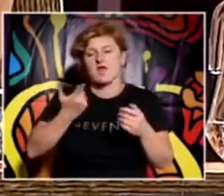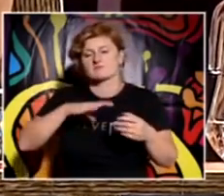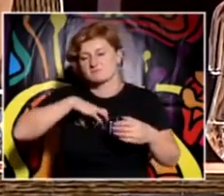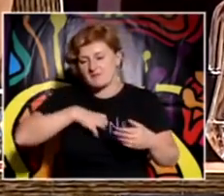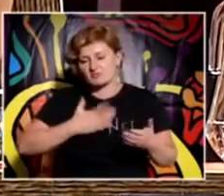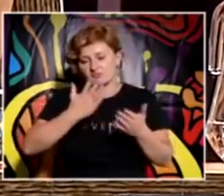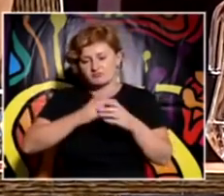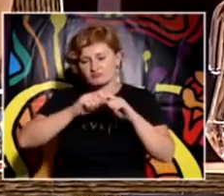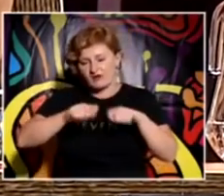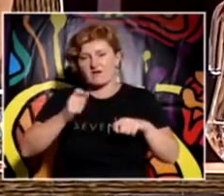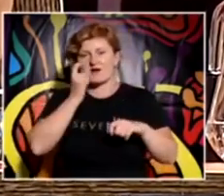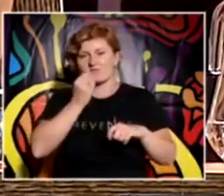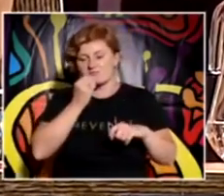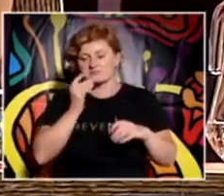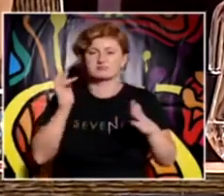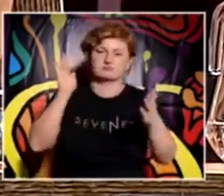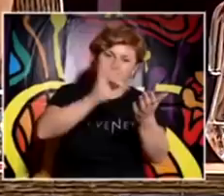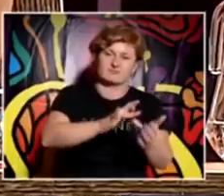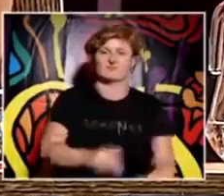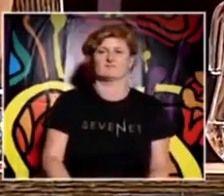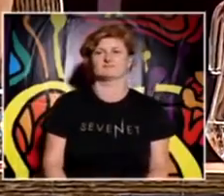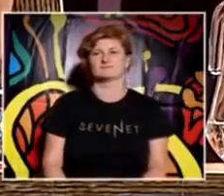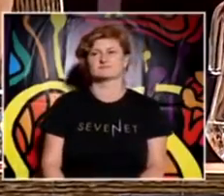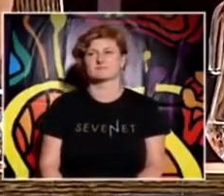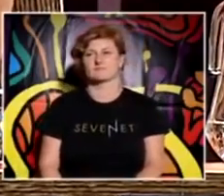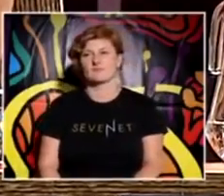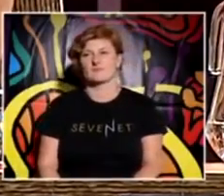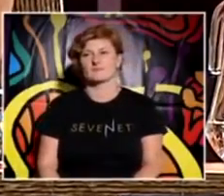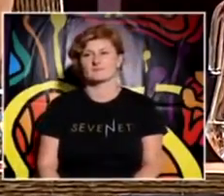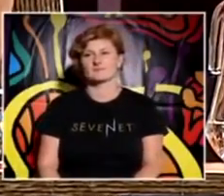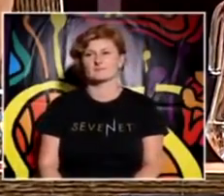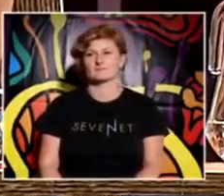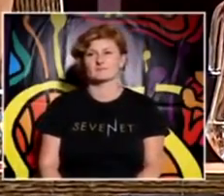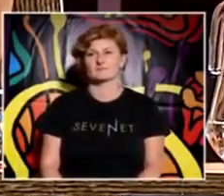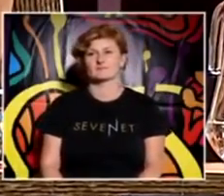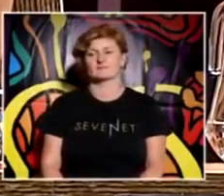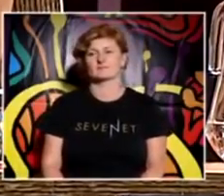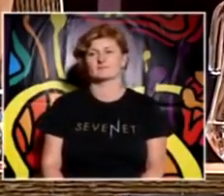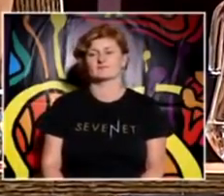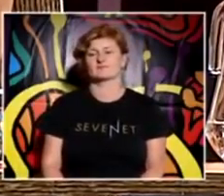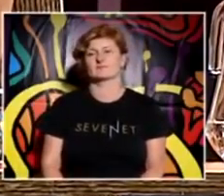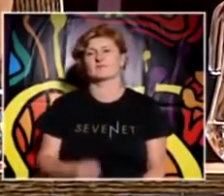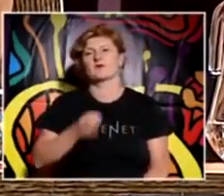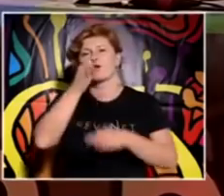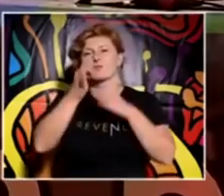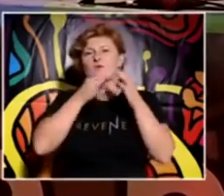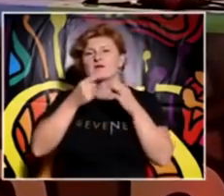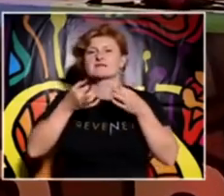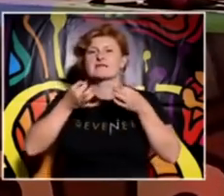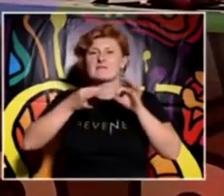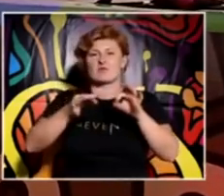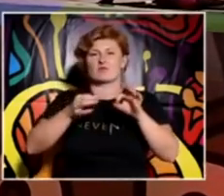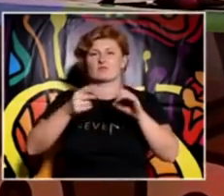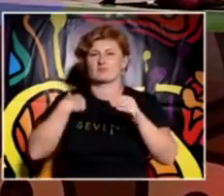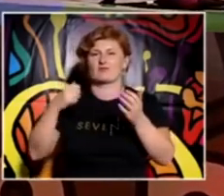prześpimy, rano zjemy, ruszymy dalej, no. A że wypadł jakiś zajazd czy parking. To opowiedz trochę o tym samochodzie, w który